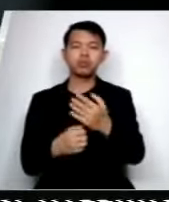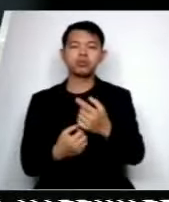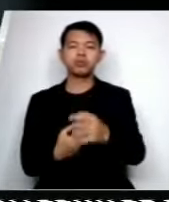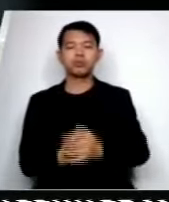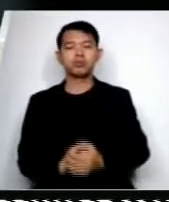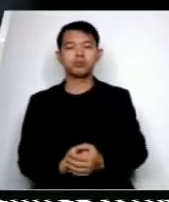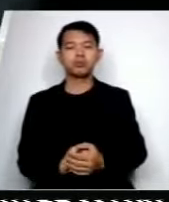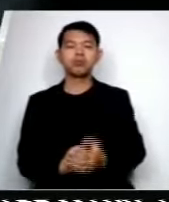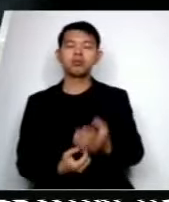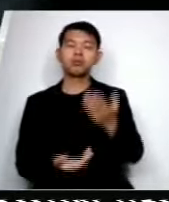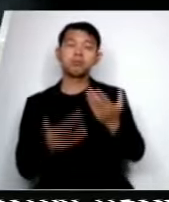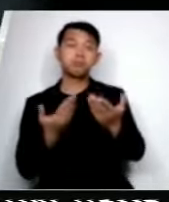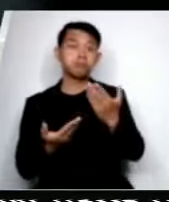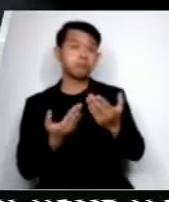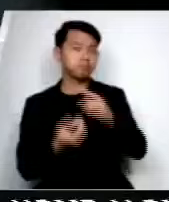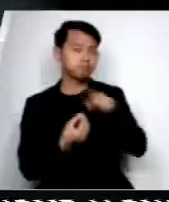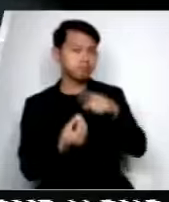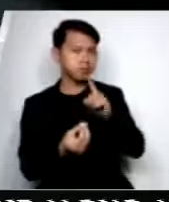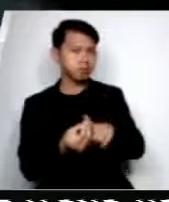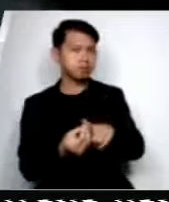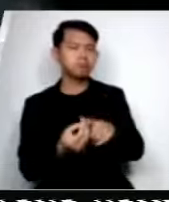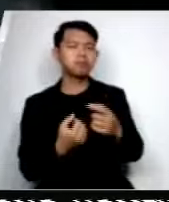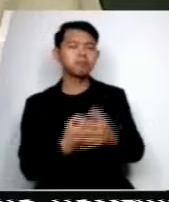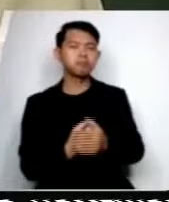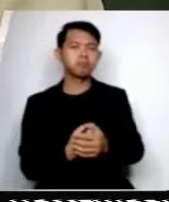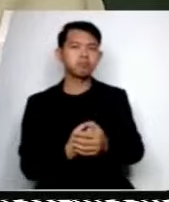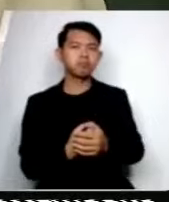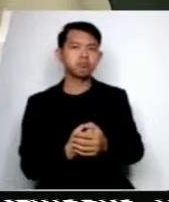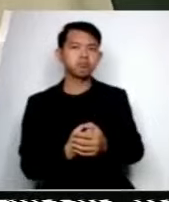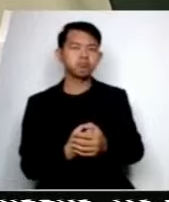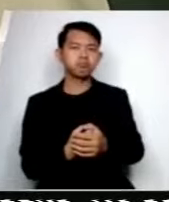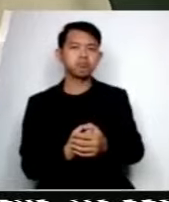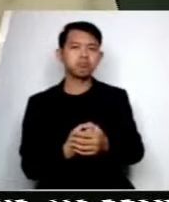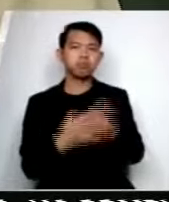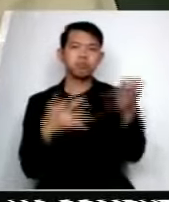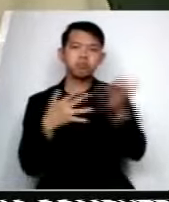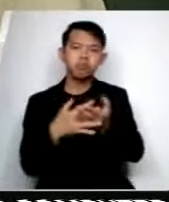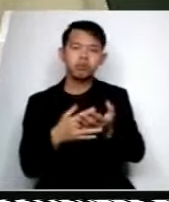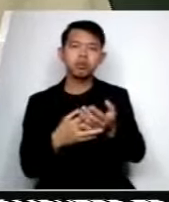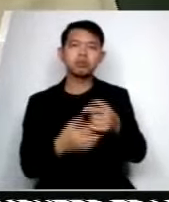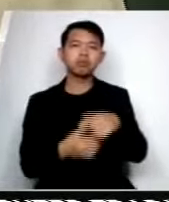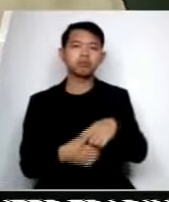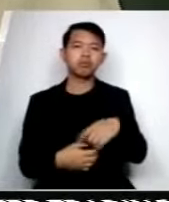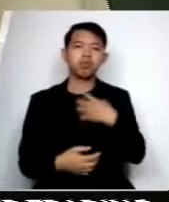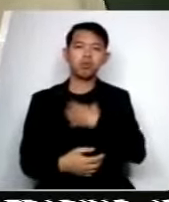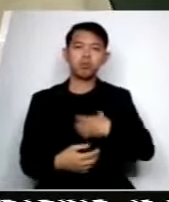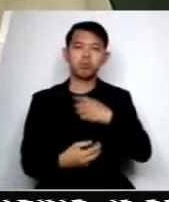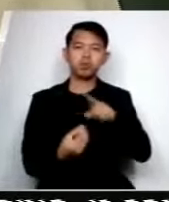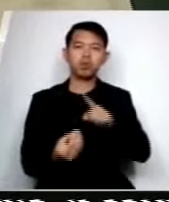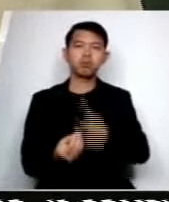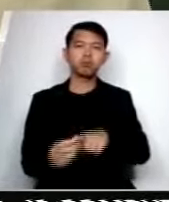unang paratang niya laban sa mga umano'y korupt na pari. Nabigla ako kasi